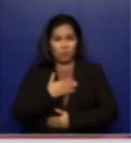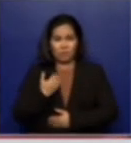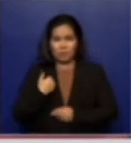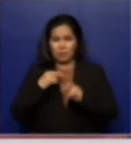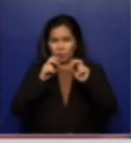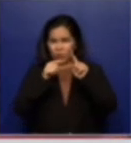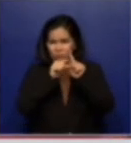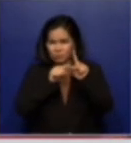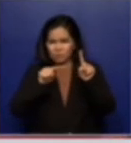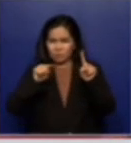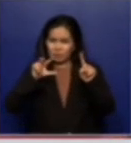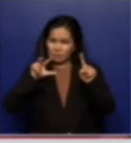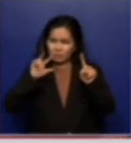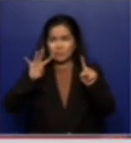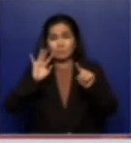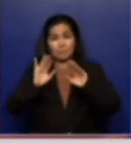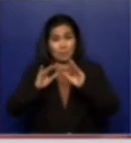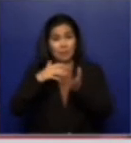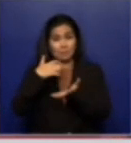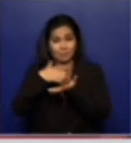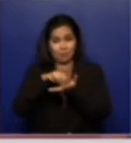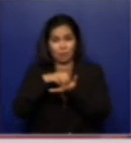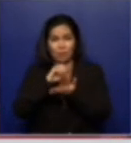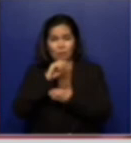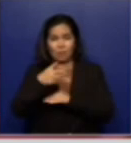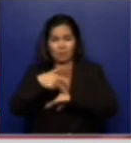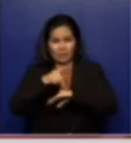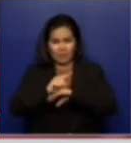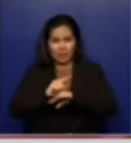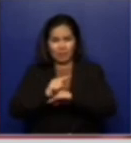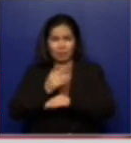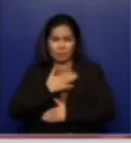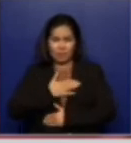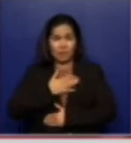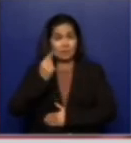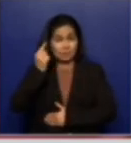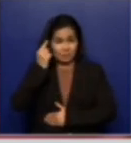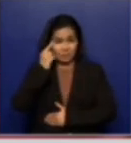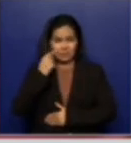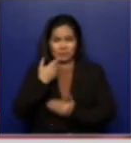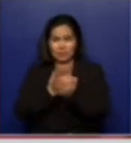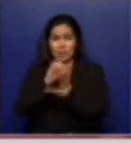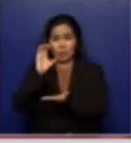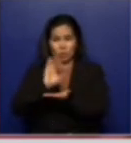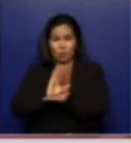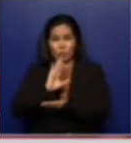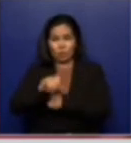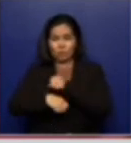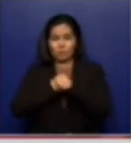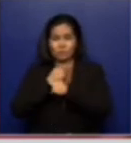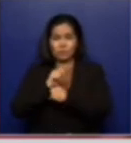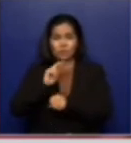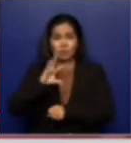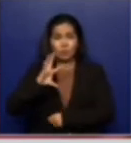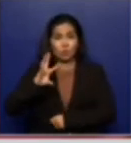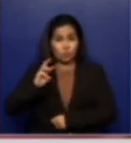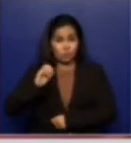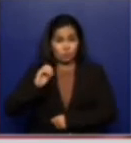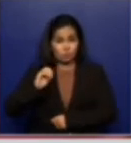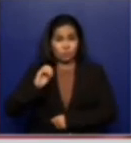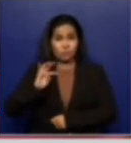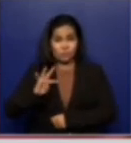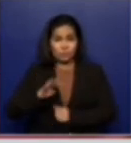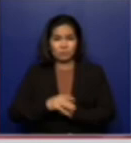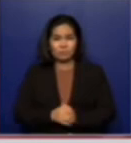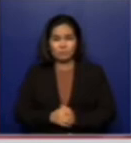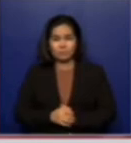องที่ผมได้กราบเรียนท่านประธานมากับผมเห็นว่างบประมาณปี2564นี้ใ